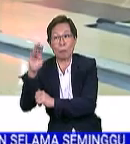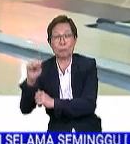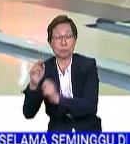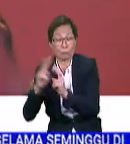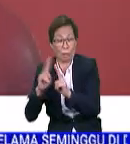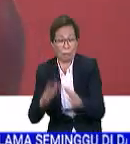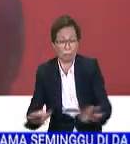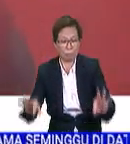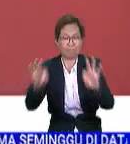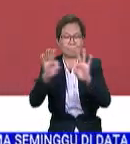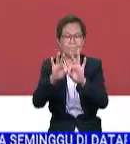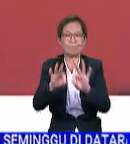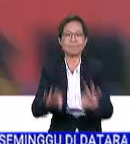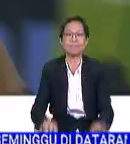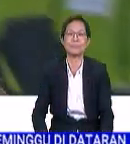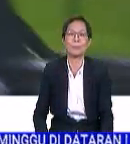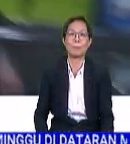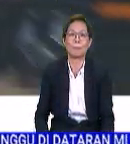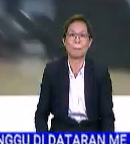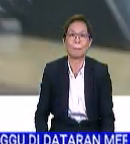bermakna.